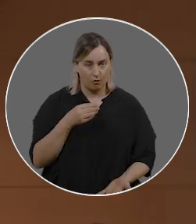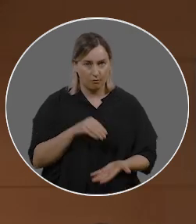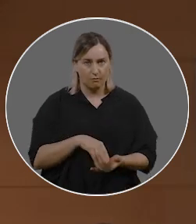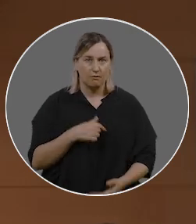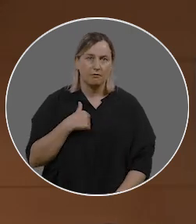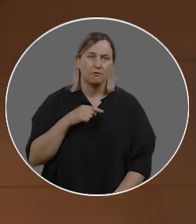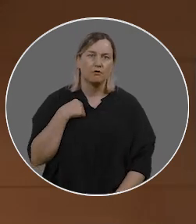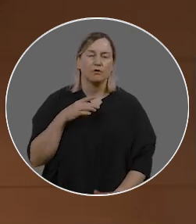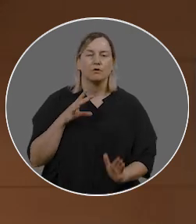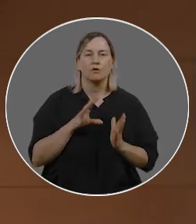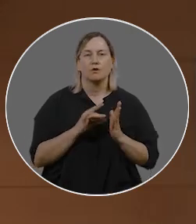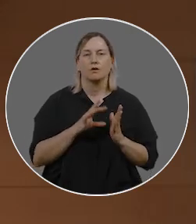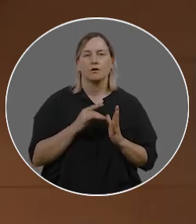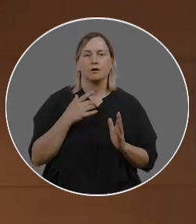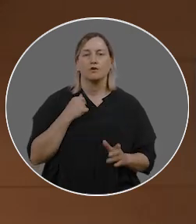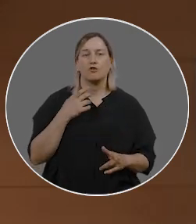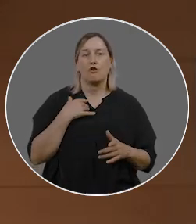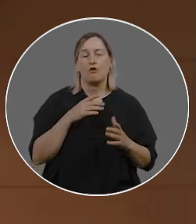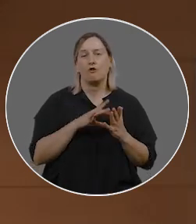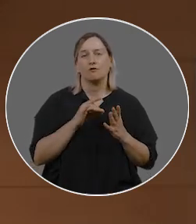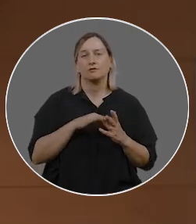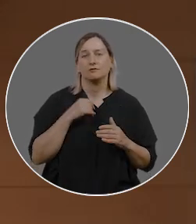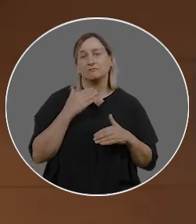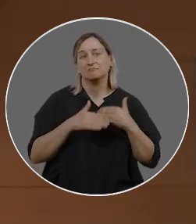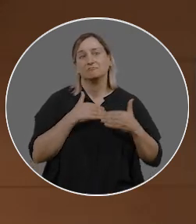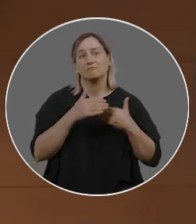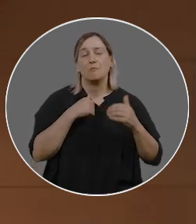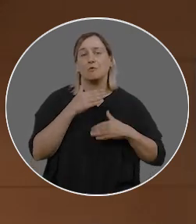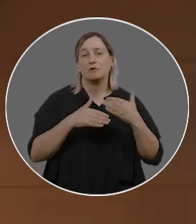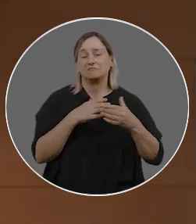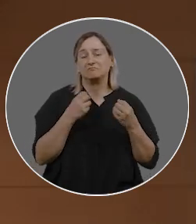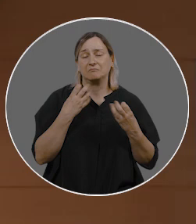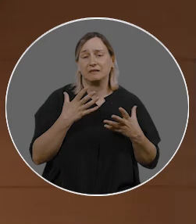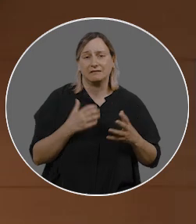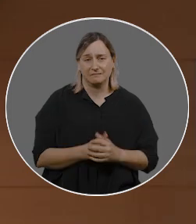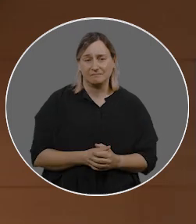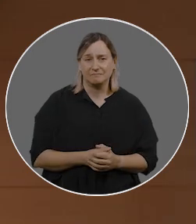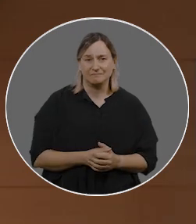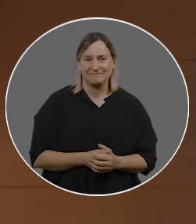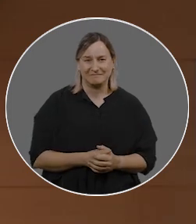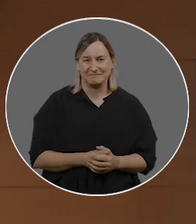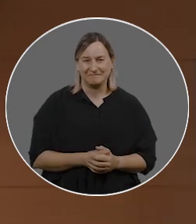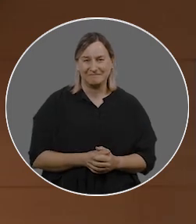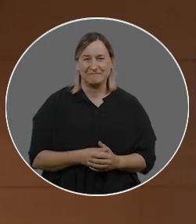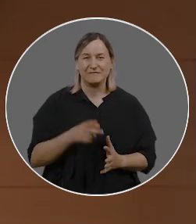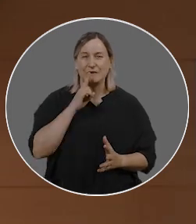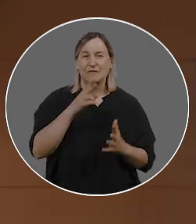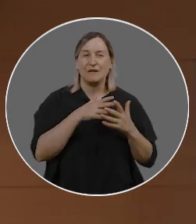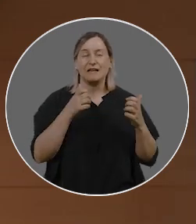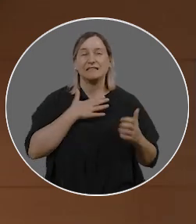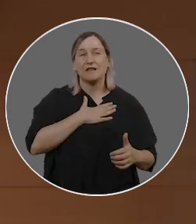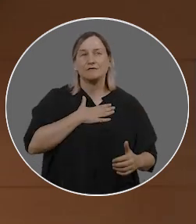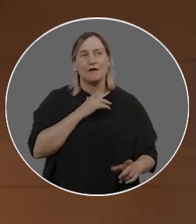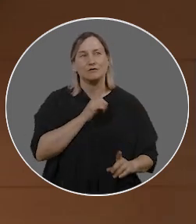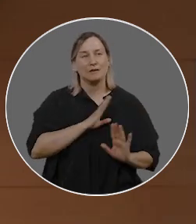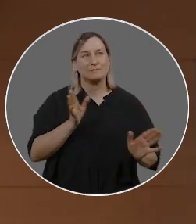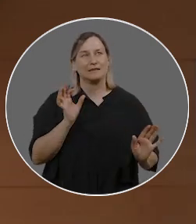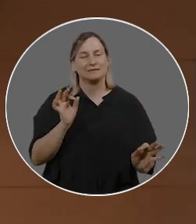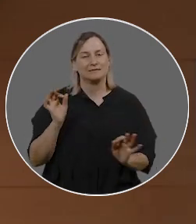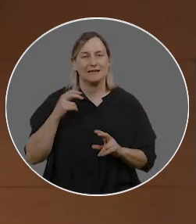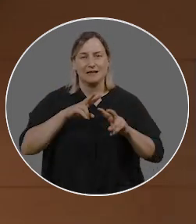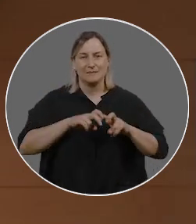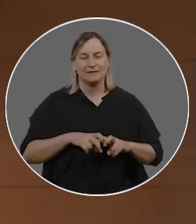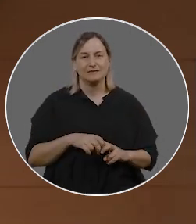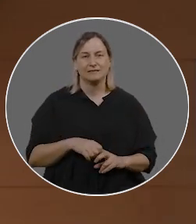és que sóc d'allò, assoleix satisfactòriament, en comptes de no es pot fer això aquí. Jo diria satisfactòriament i esperem que estiguem